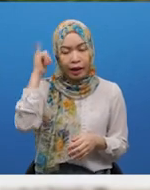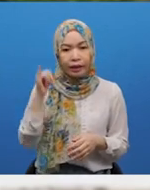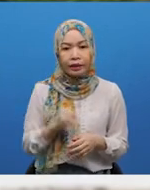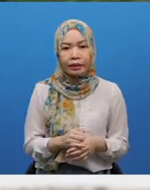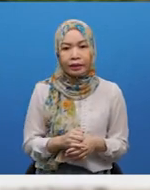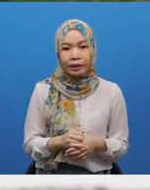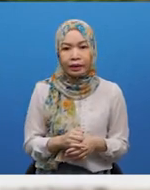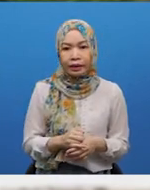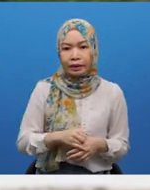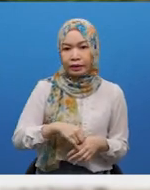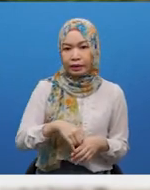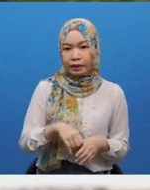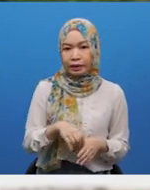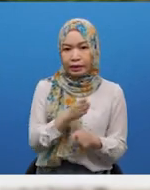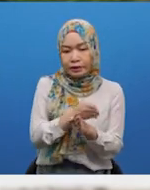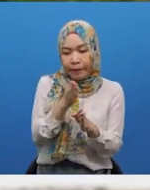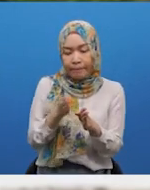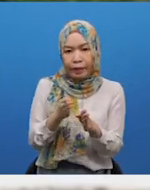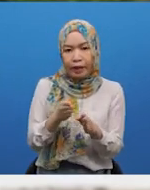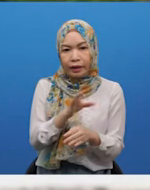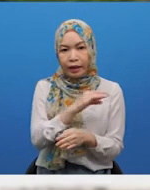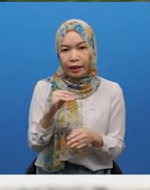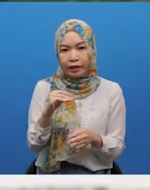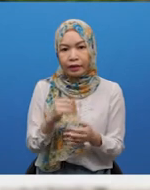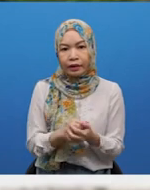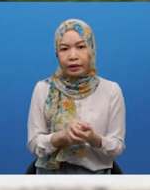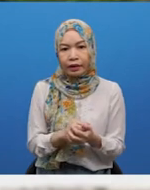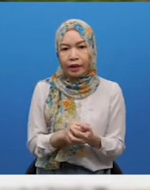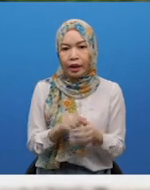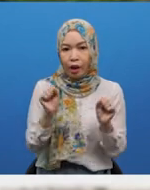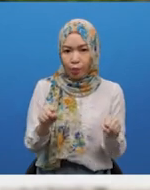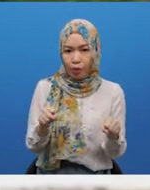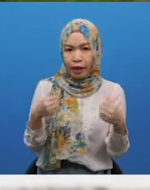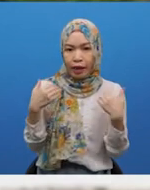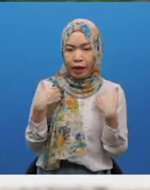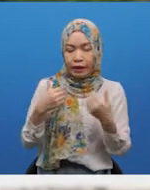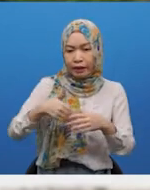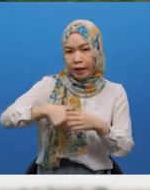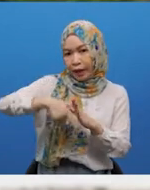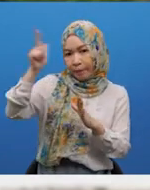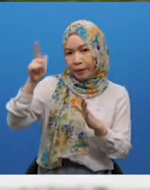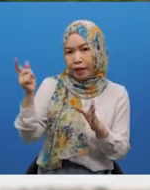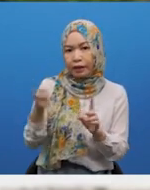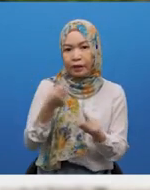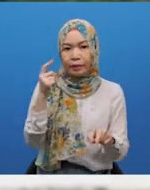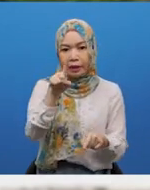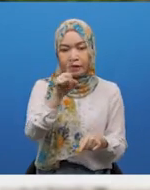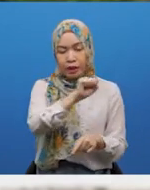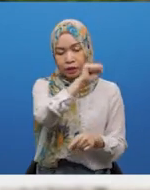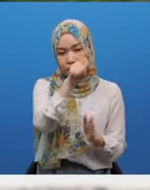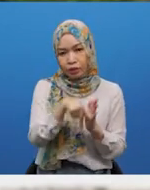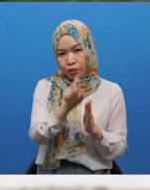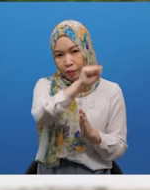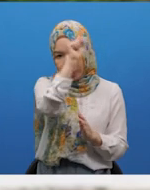karya akan mengandungi lebih daripada satu persoalan. Persoalan wujud